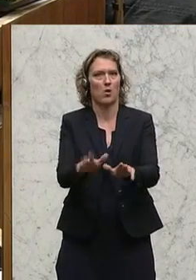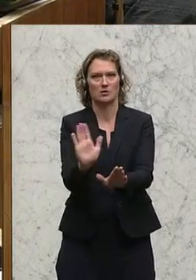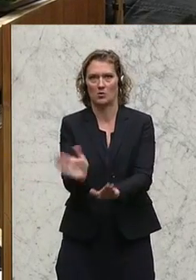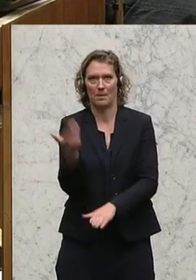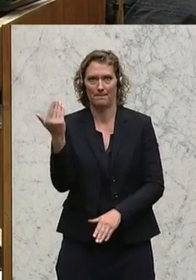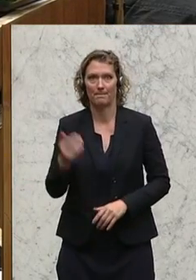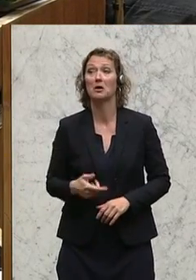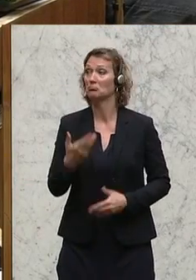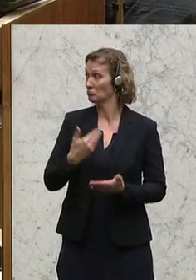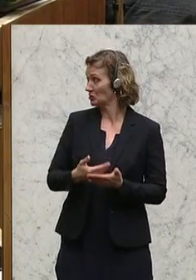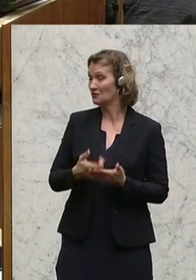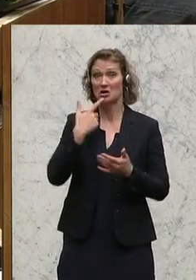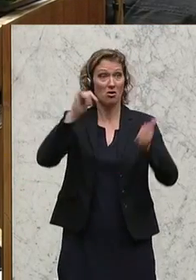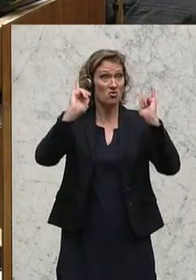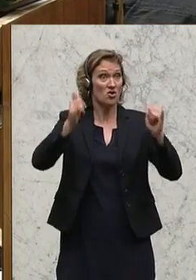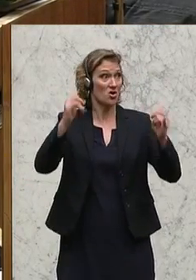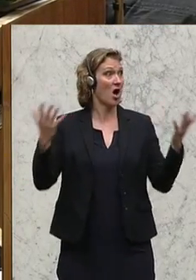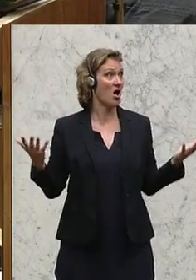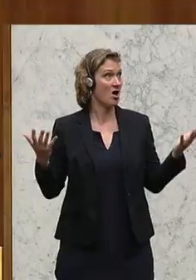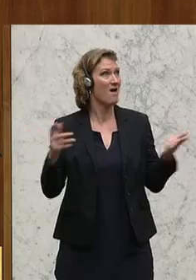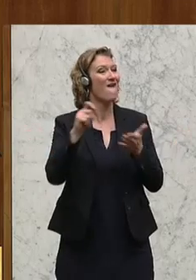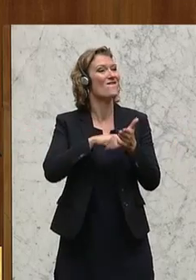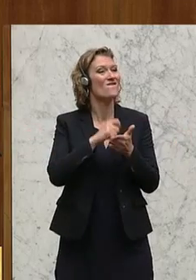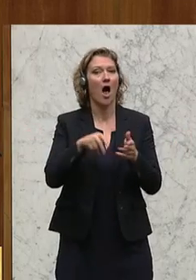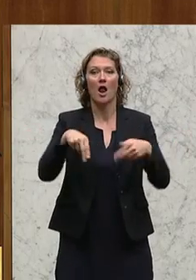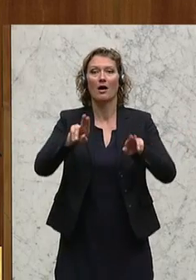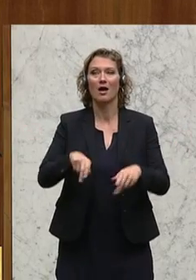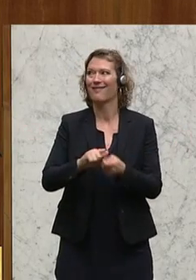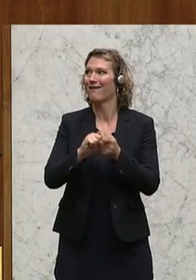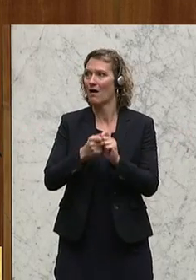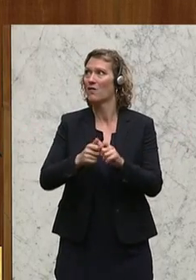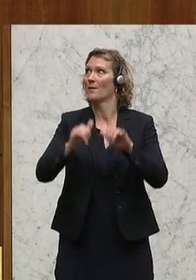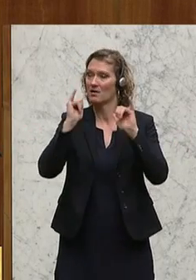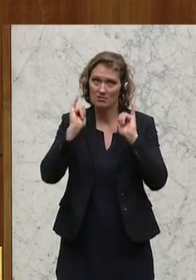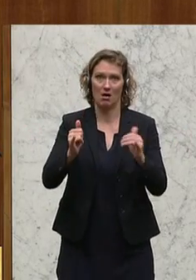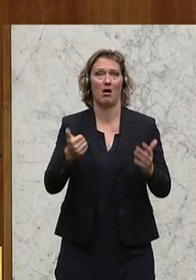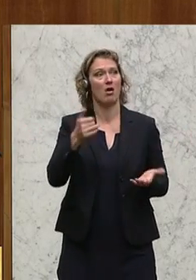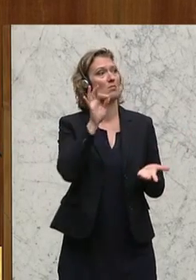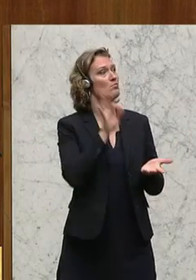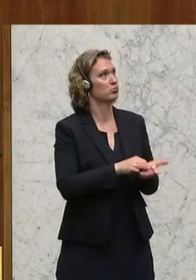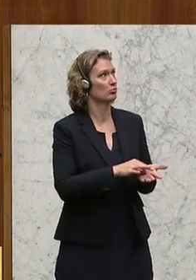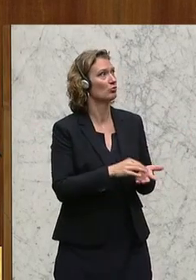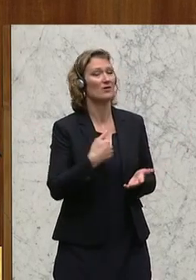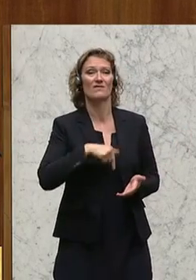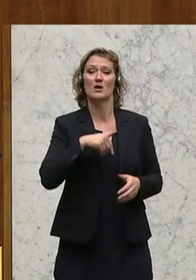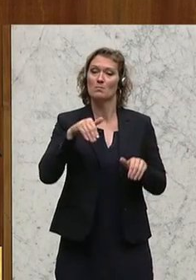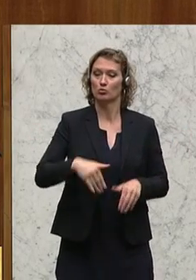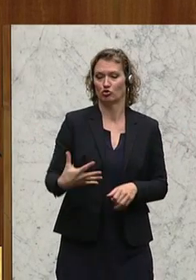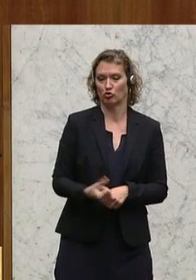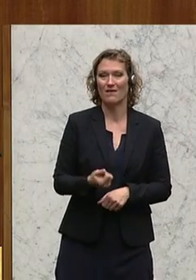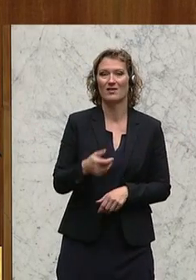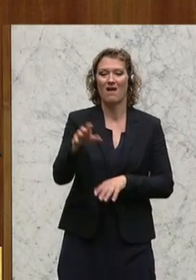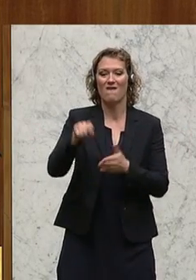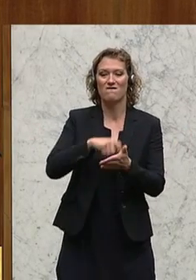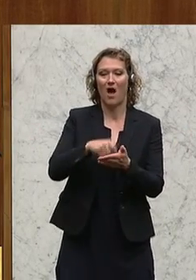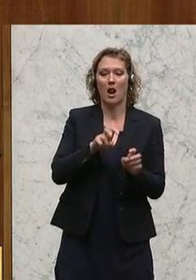Daher, ja, ganz wichtig, Wahlrechtsreform. Ein Punkt dabei ist, dass es uns auch gelingen muss, Wahlbeisitzer wieder